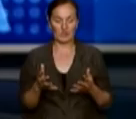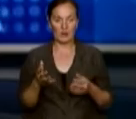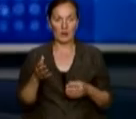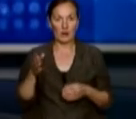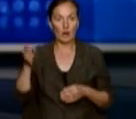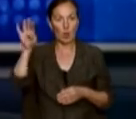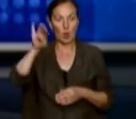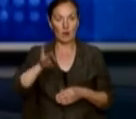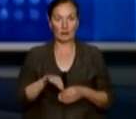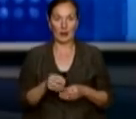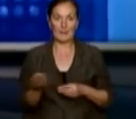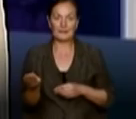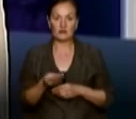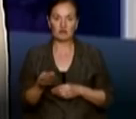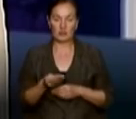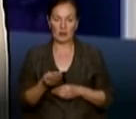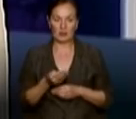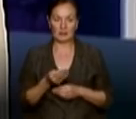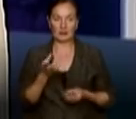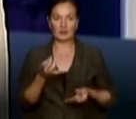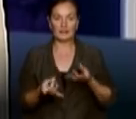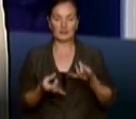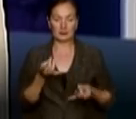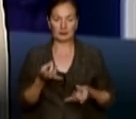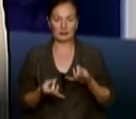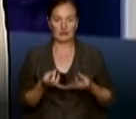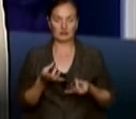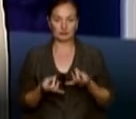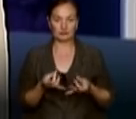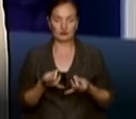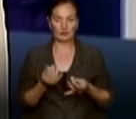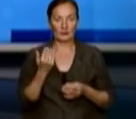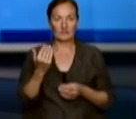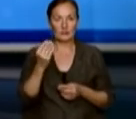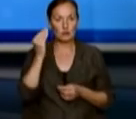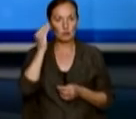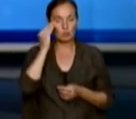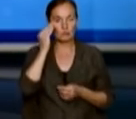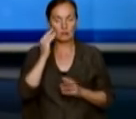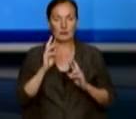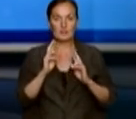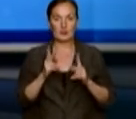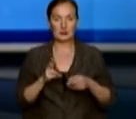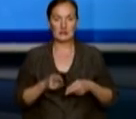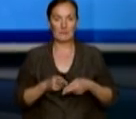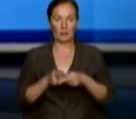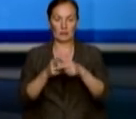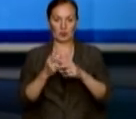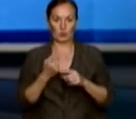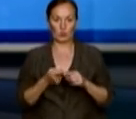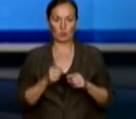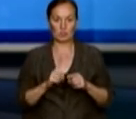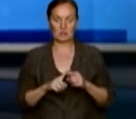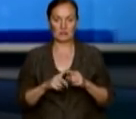піщана, так, а не глина. Глина, так. На вашу думку, як запобігти цьому всьому, як